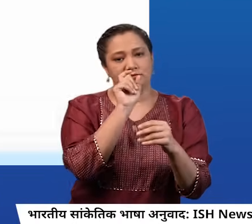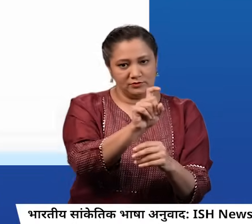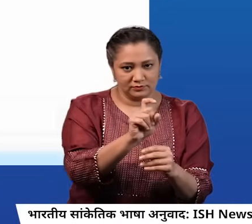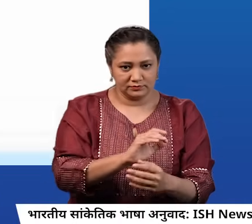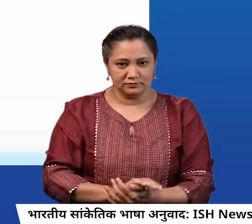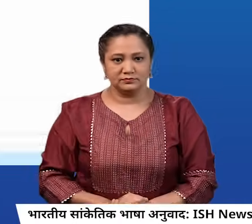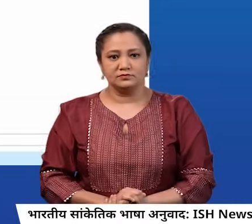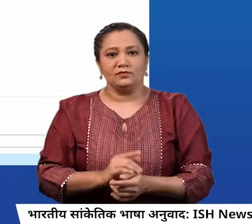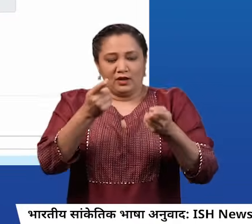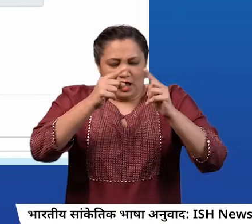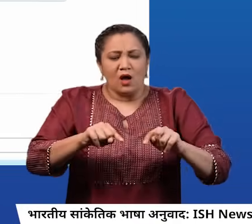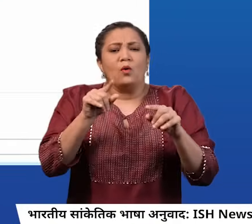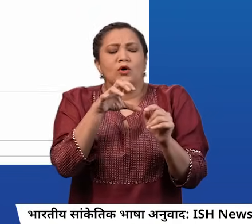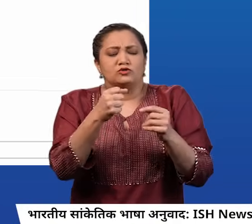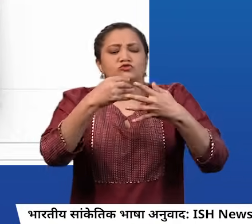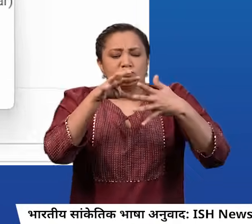क